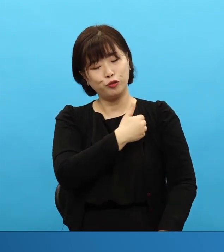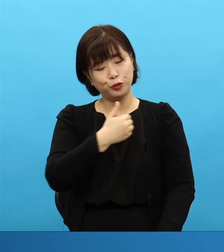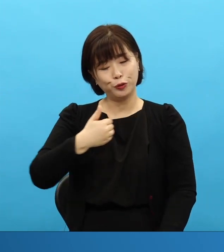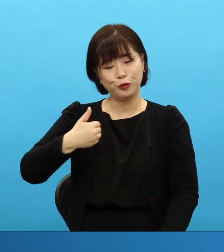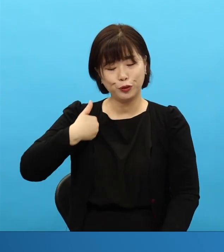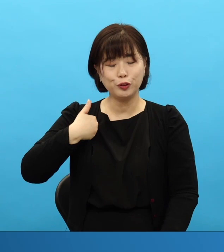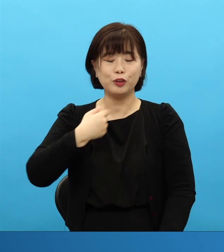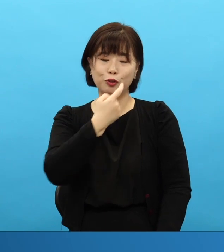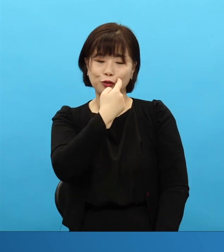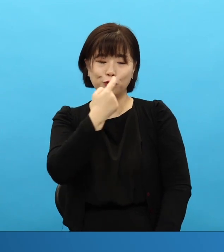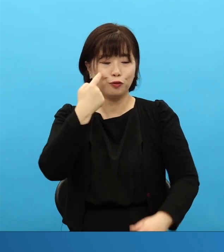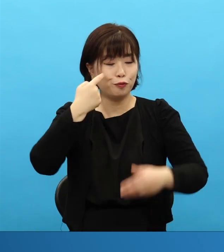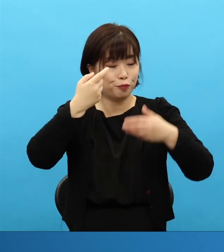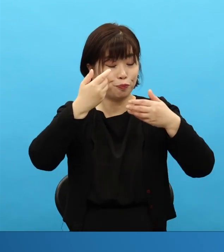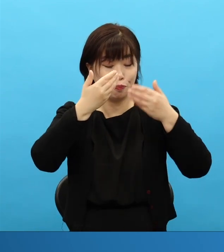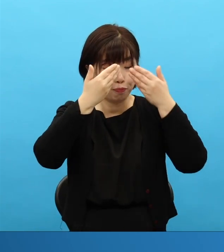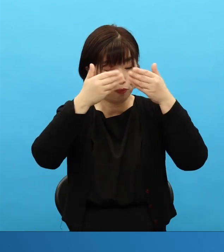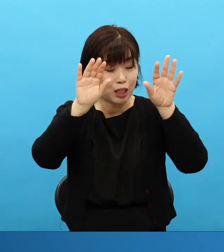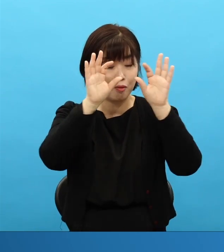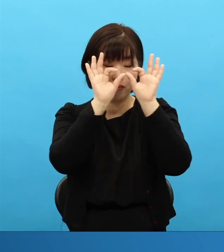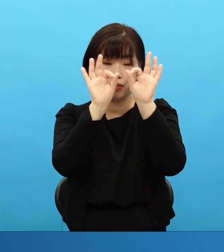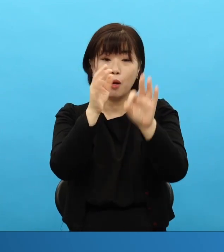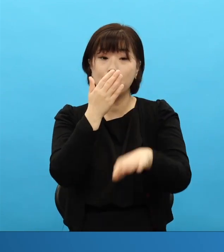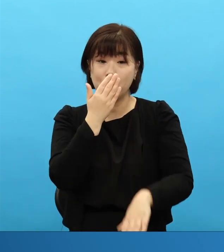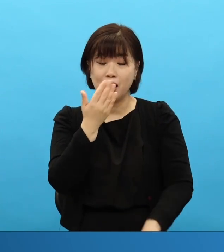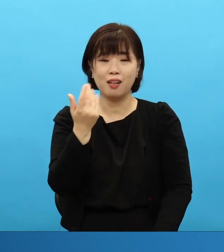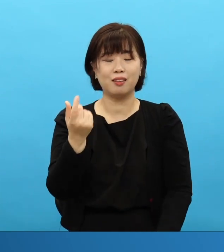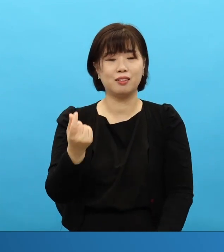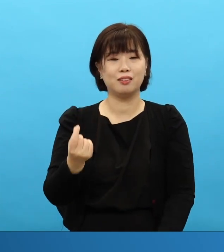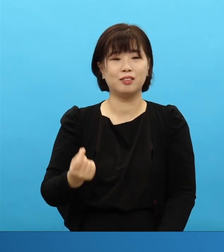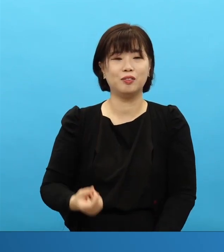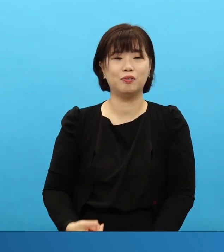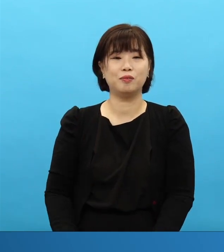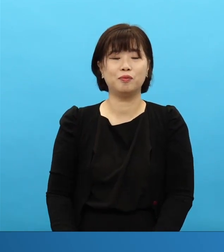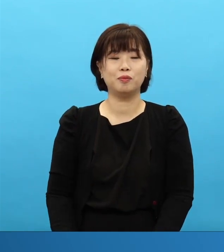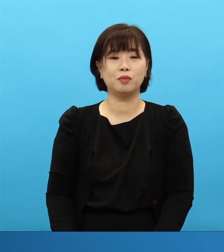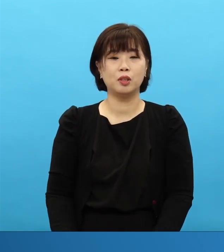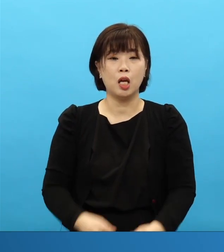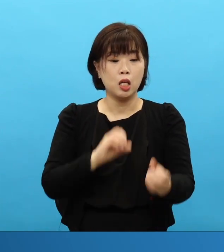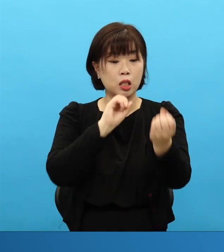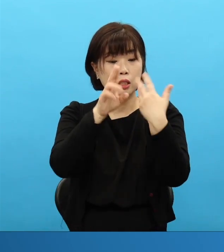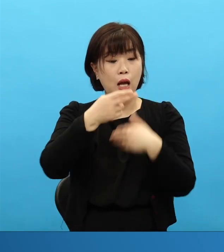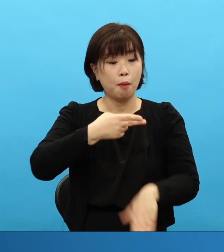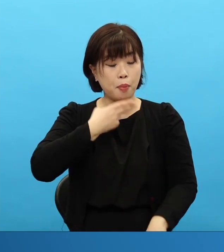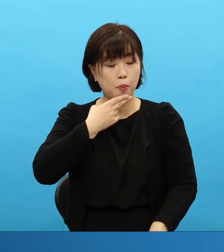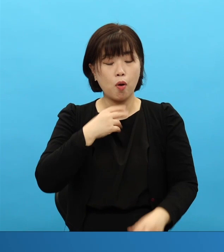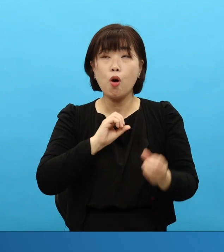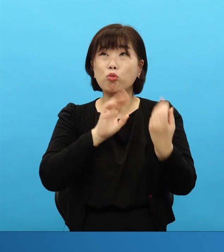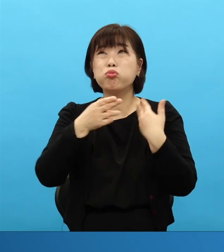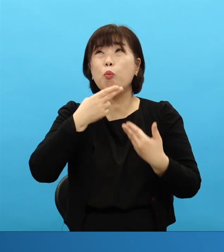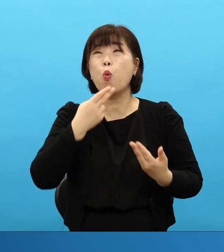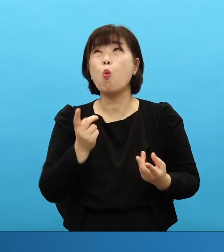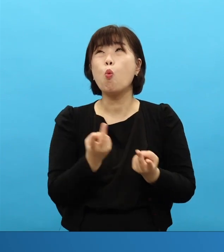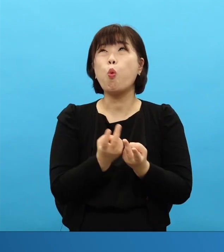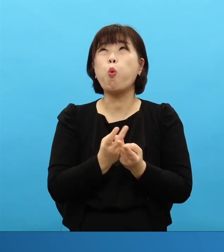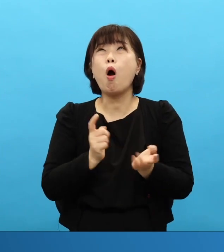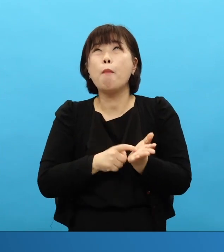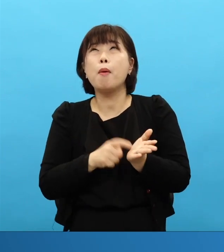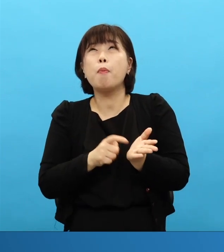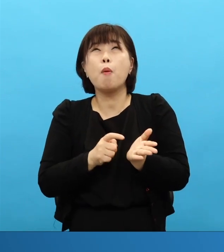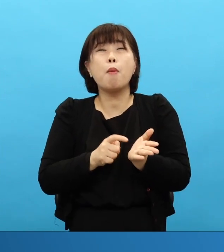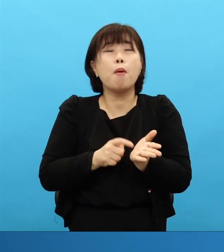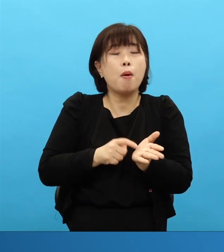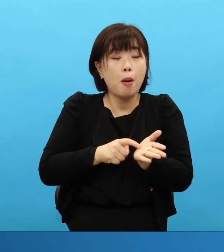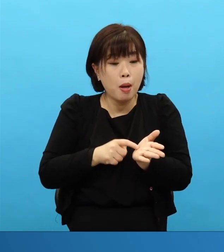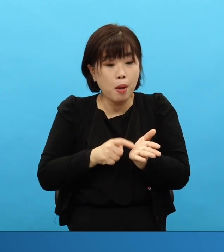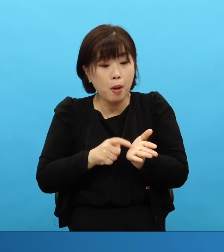있는 거죠. And because I have a lot of answers I receive, I could see things very leisurely. 그럼 응답이 없는 사람도 조급하단 말이에요. And the people who don't have answers, they're very 거기에 quick to 속으면 안